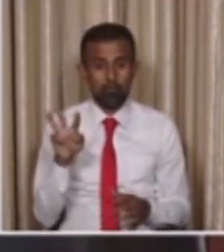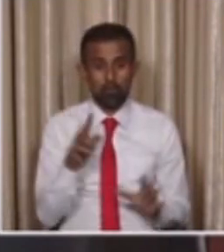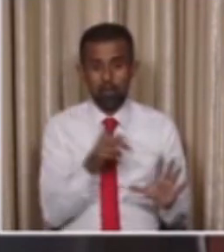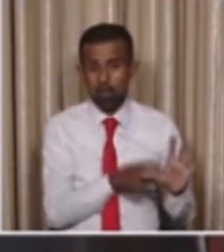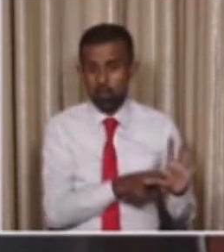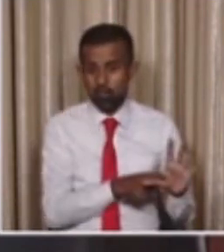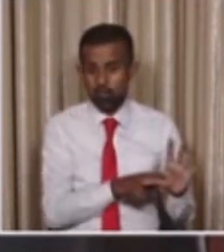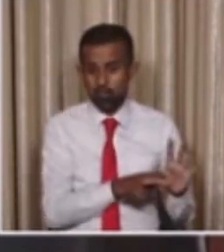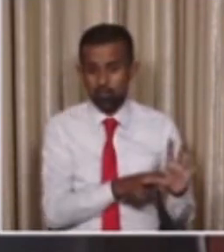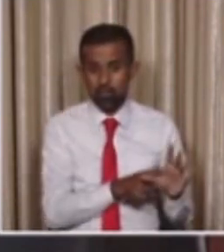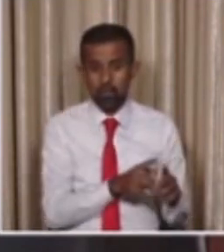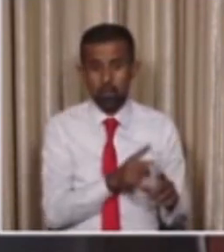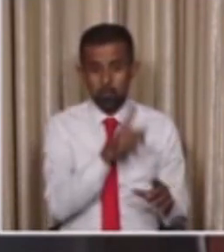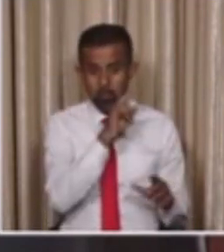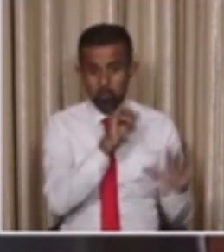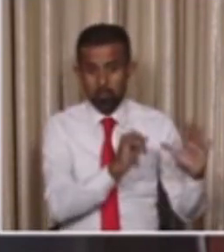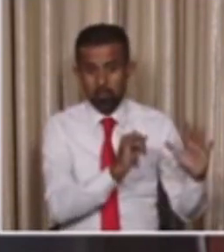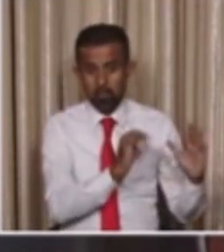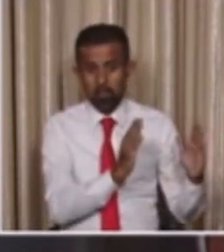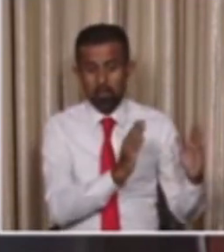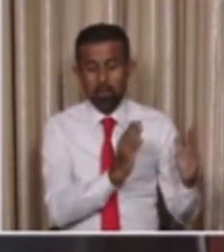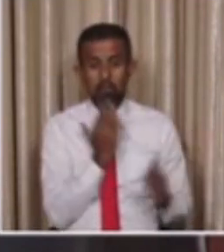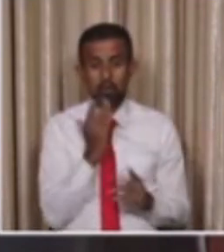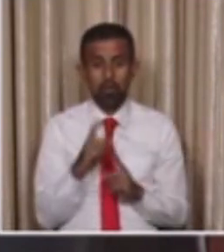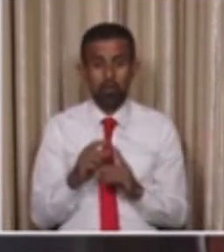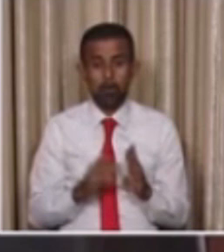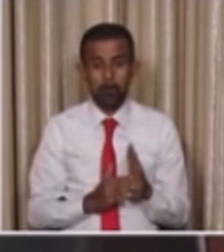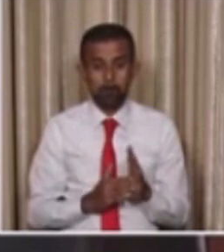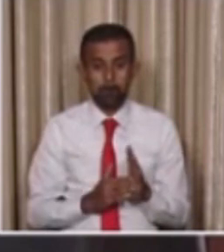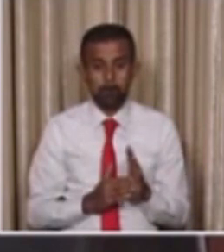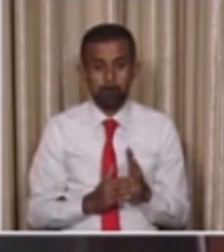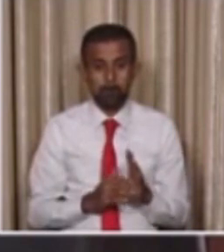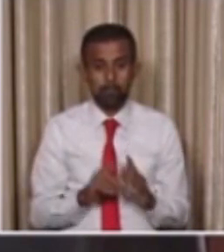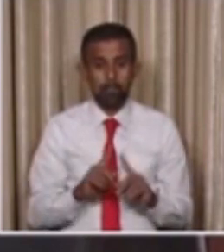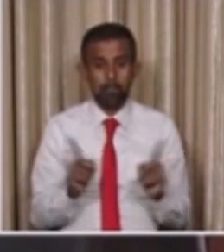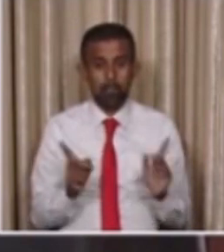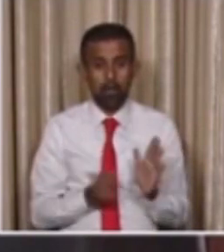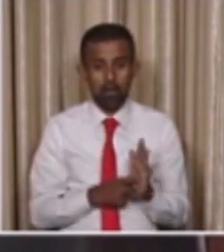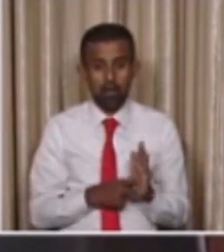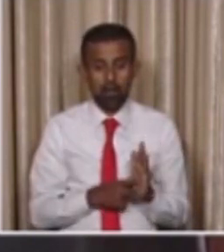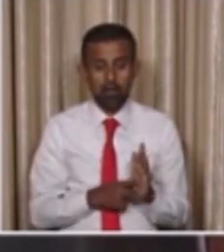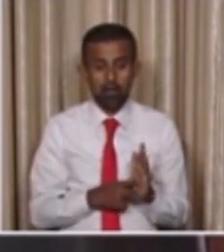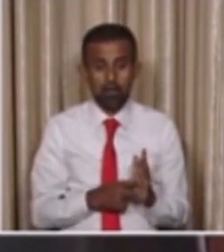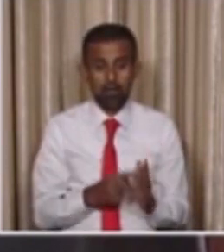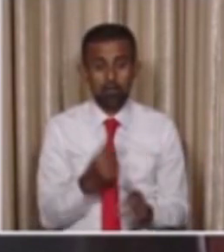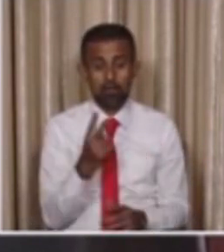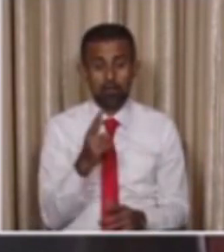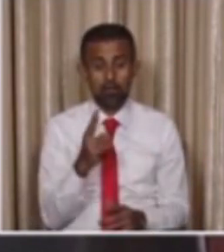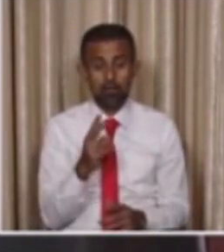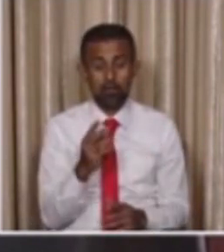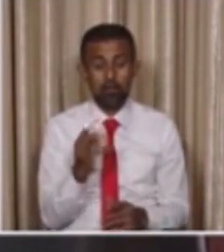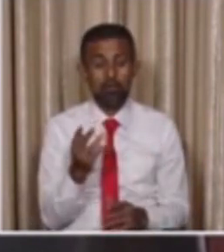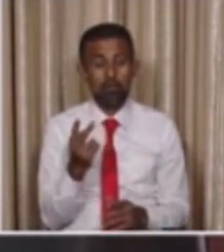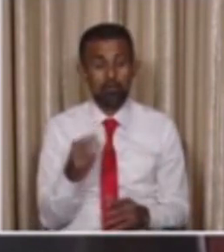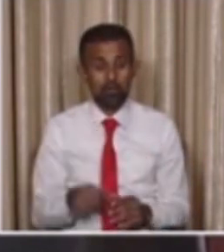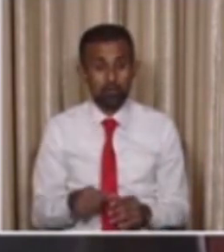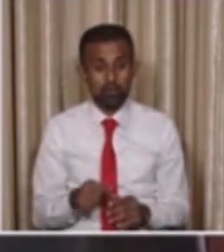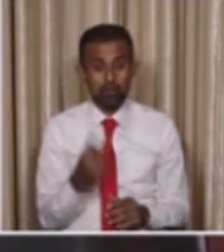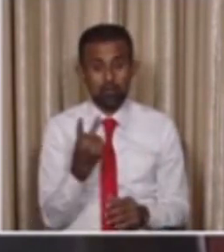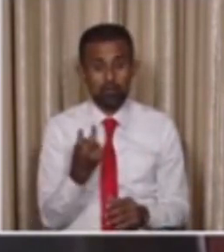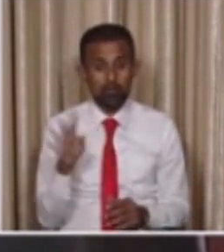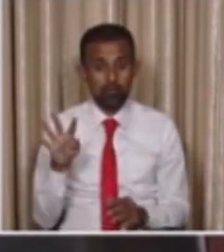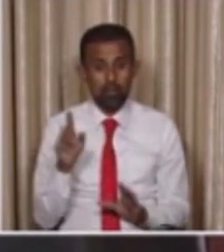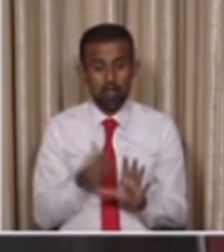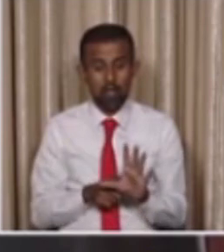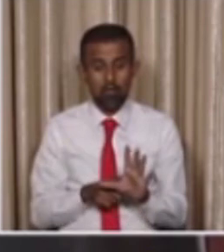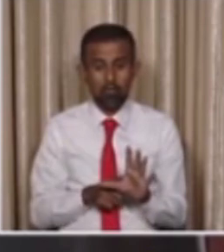වසරේ පළමු මාසය තුළදී ඇමරිකානු ඩොලර් මිලියන 10,00,000 2022.6ට සාපේක්ෂව 2024